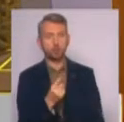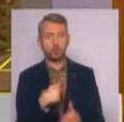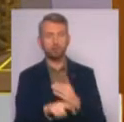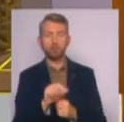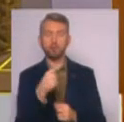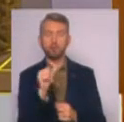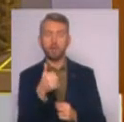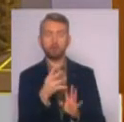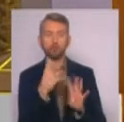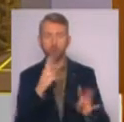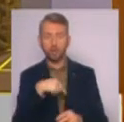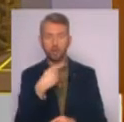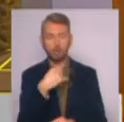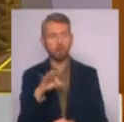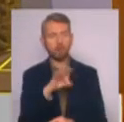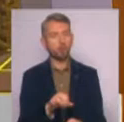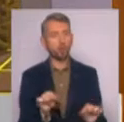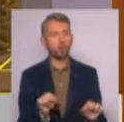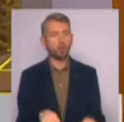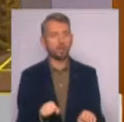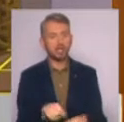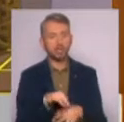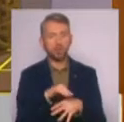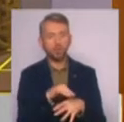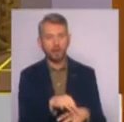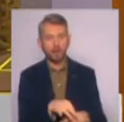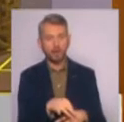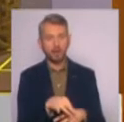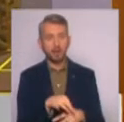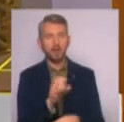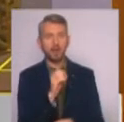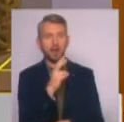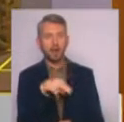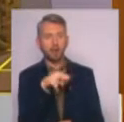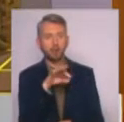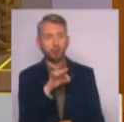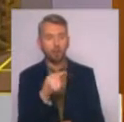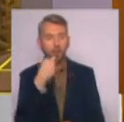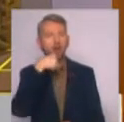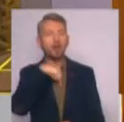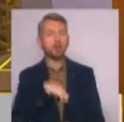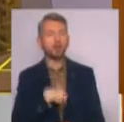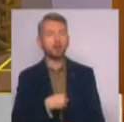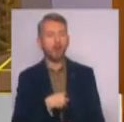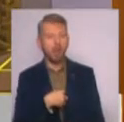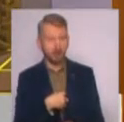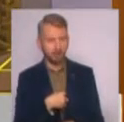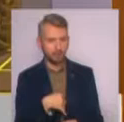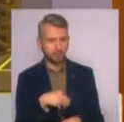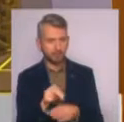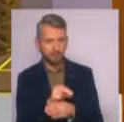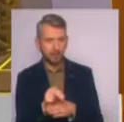першу чергу йде мова про можливість проведення ендобронхіальних санацій, можливість проведення